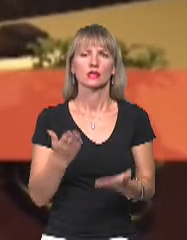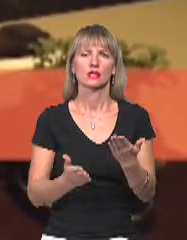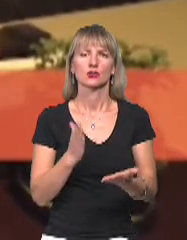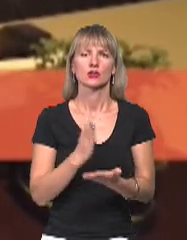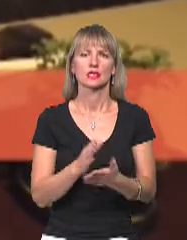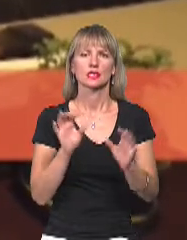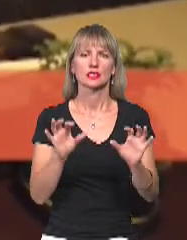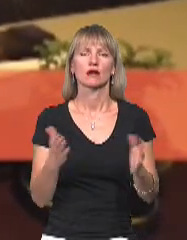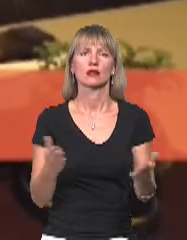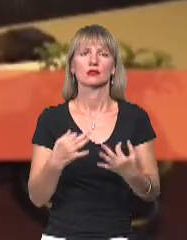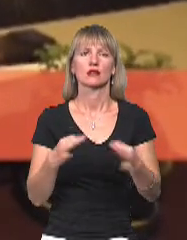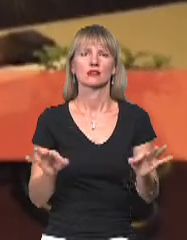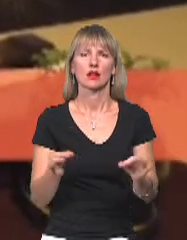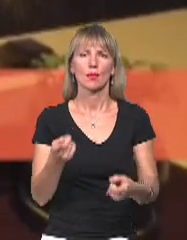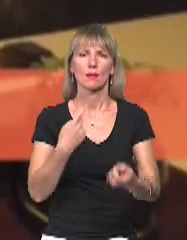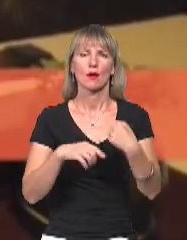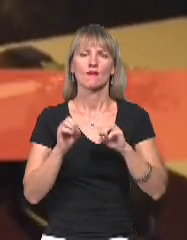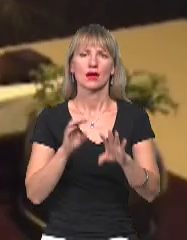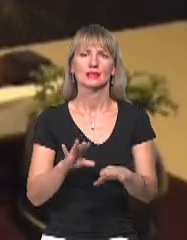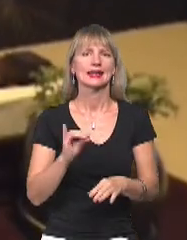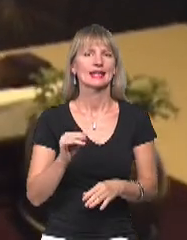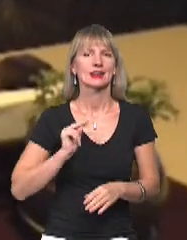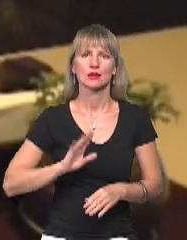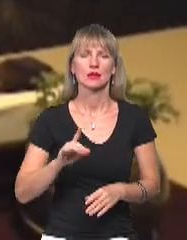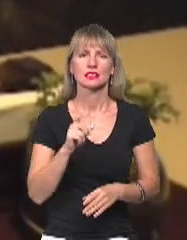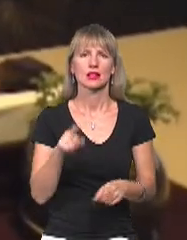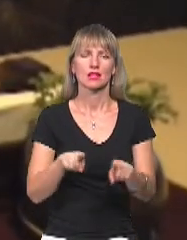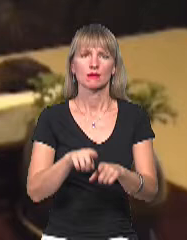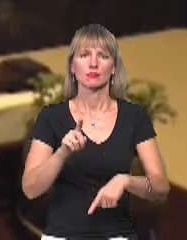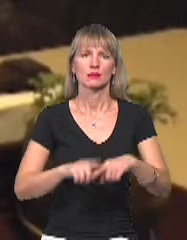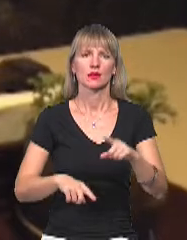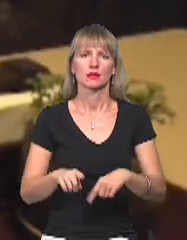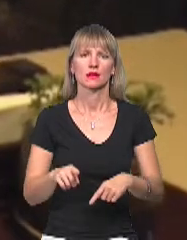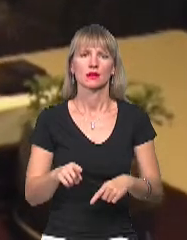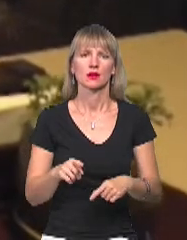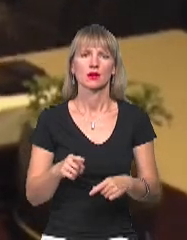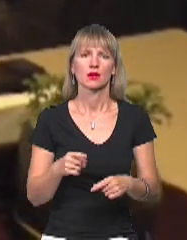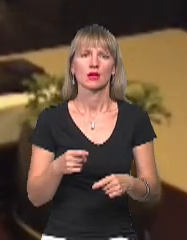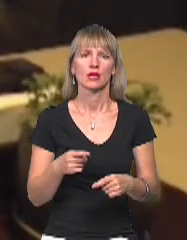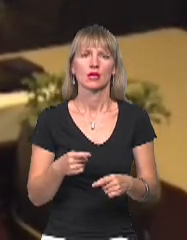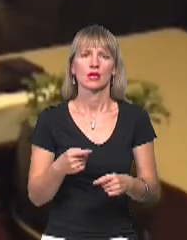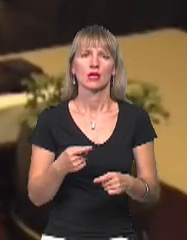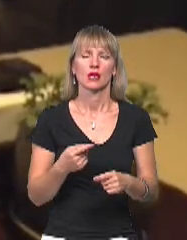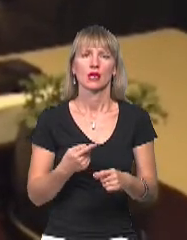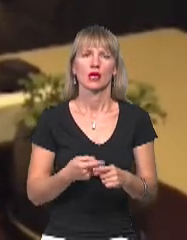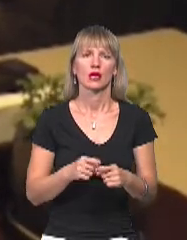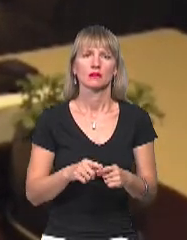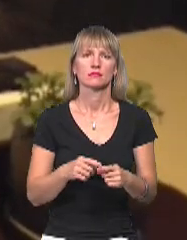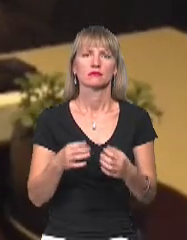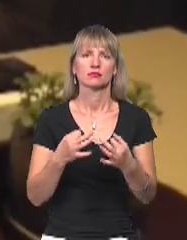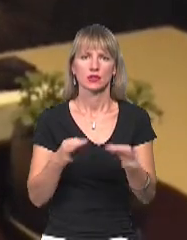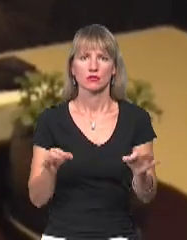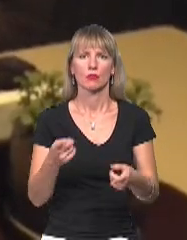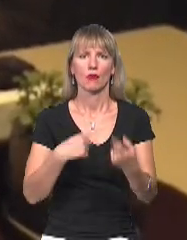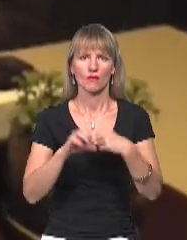закон, який дозволяє повертати і не працювати з такими батьками, тобто батьки роблять те, що їм дозволили робити. Їм дозволили